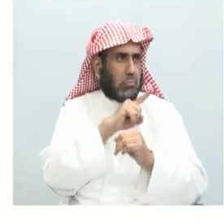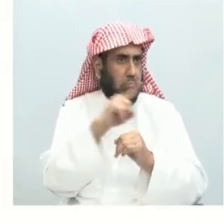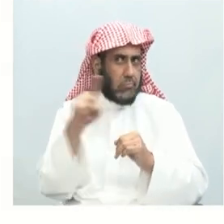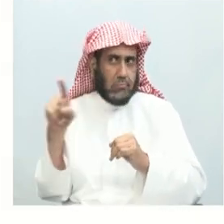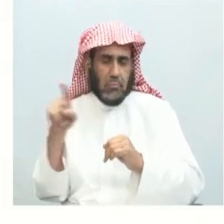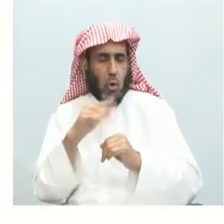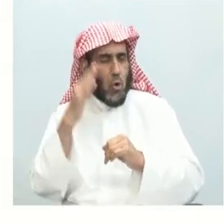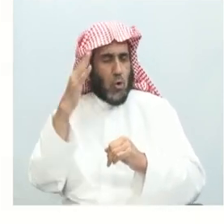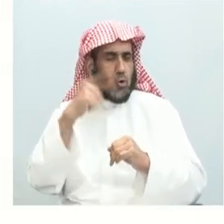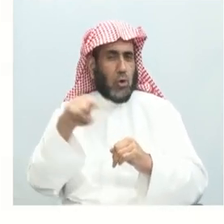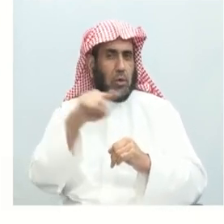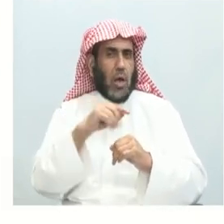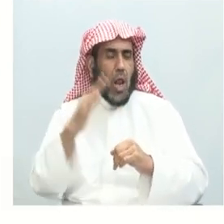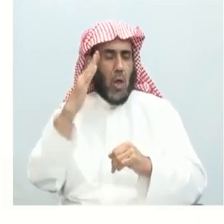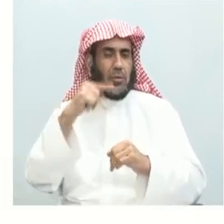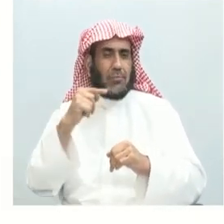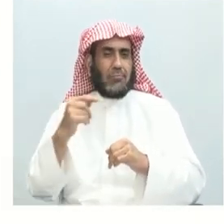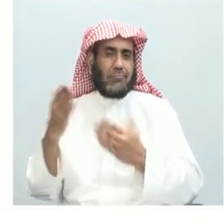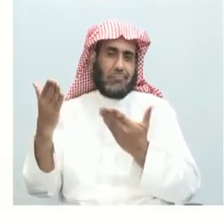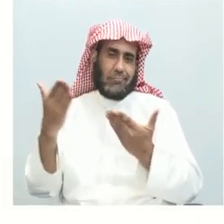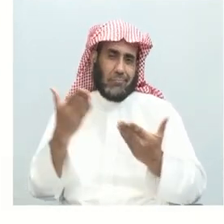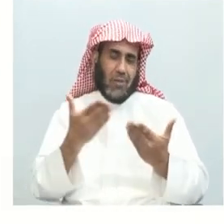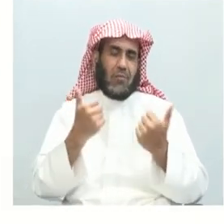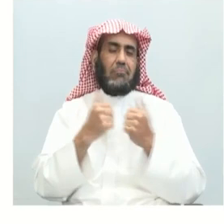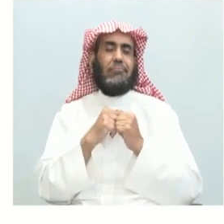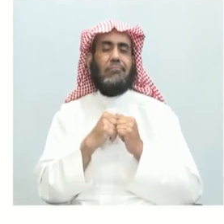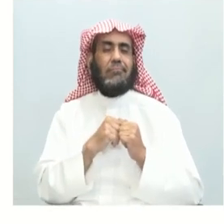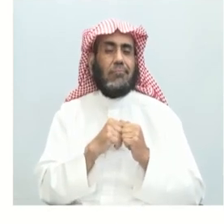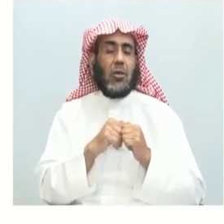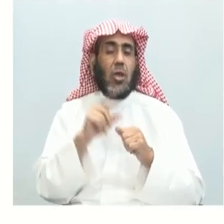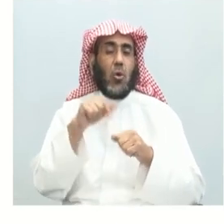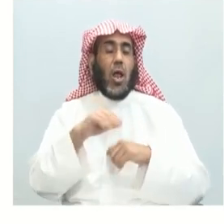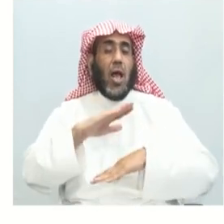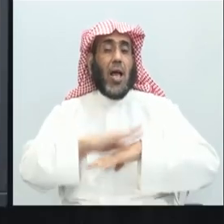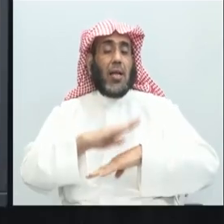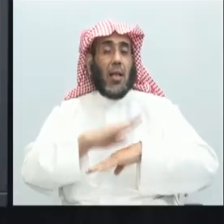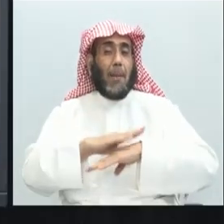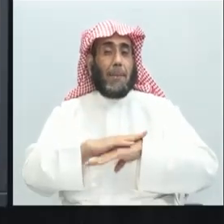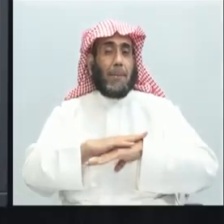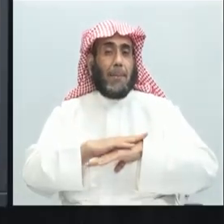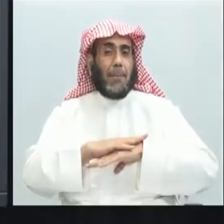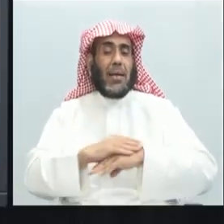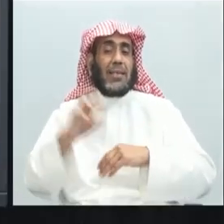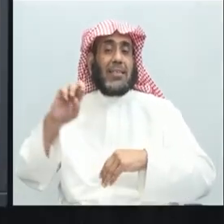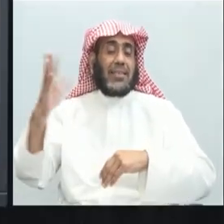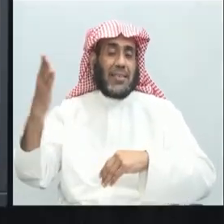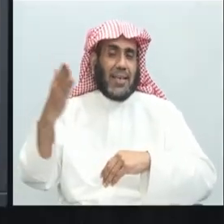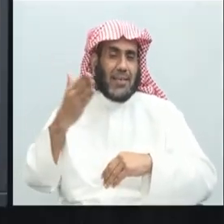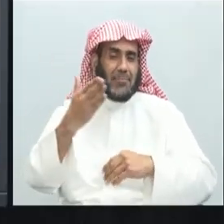الشكر على حسن الاستضافه اذا هنا اداب ماذا الزياره